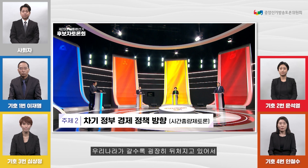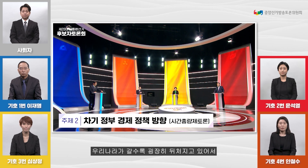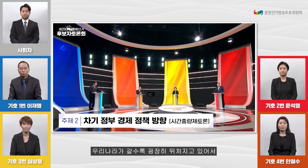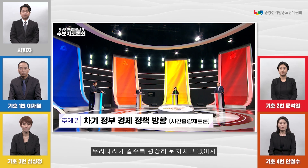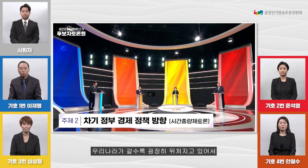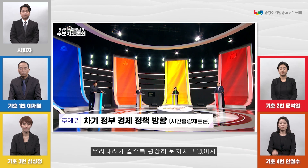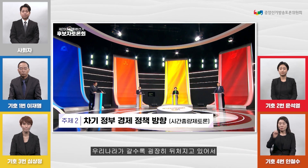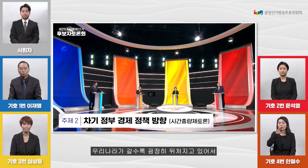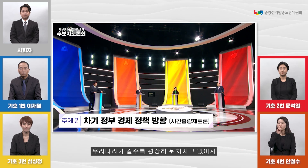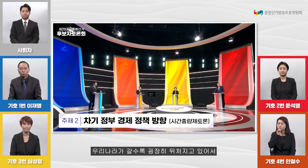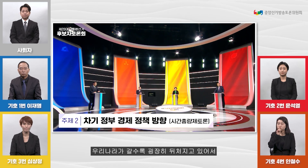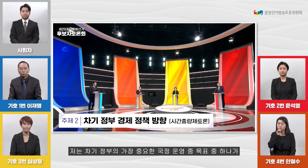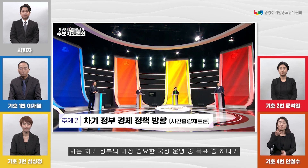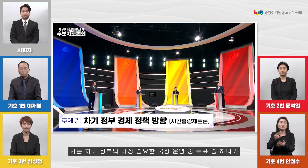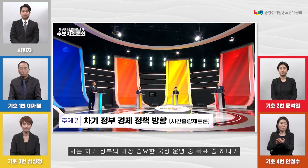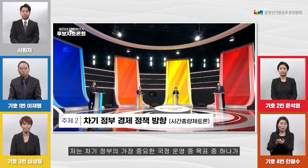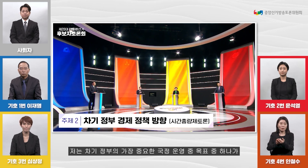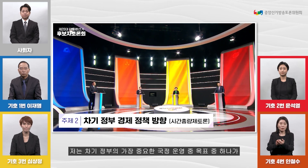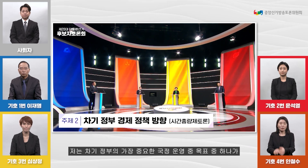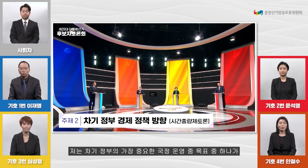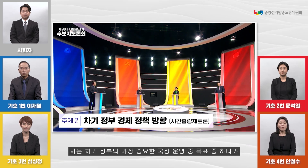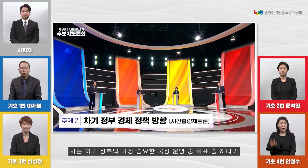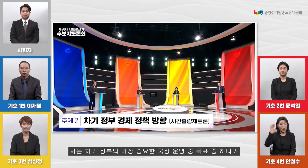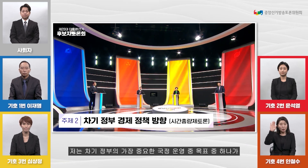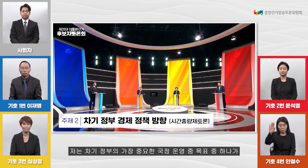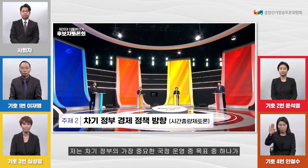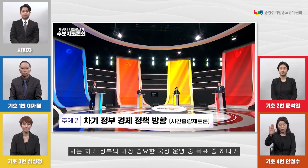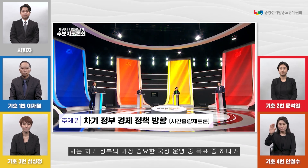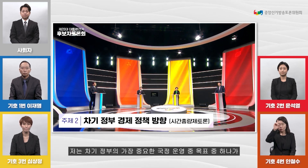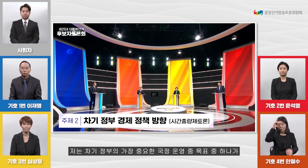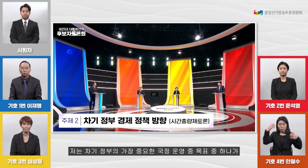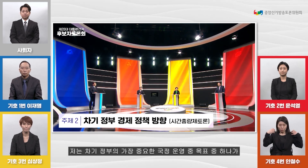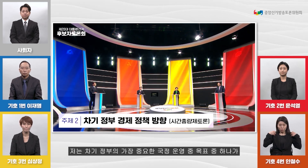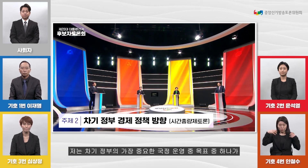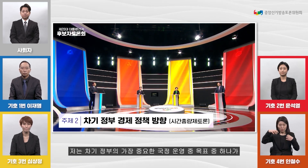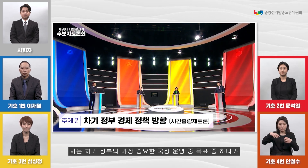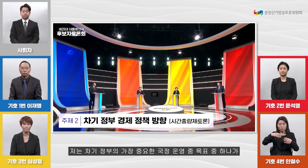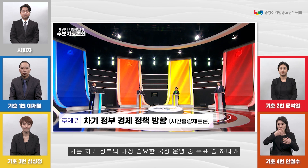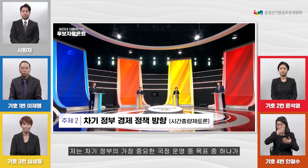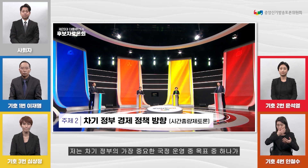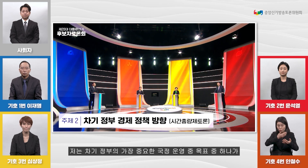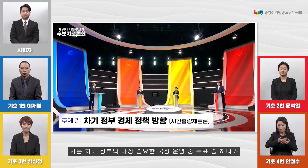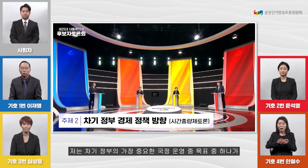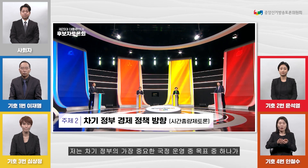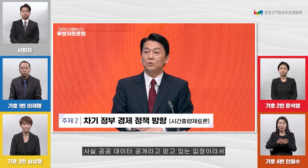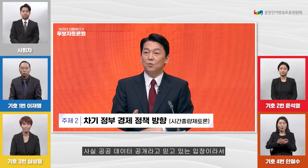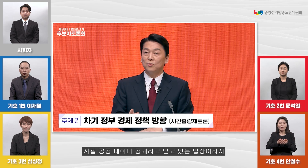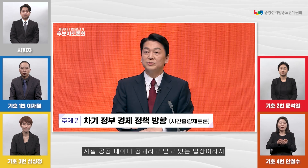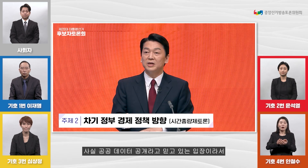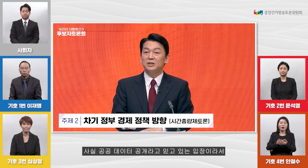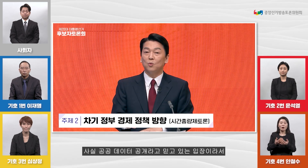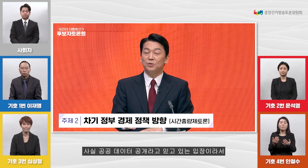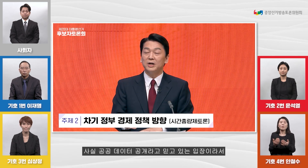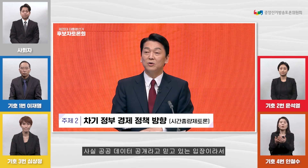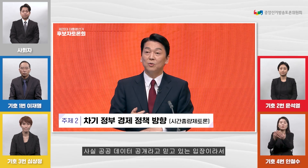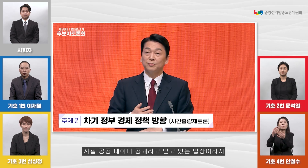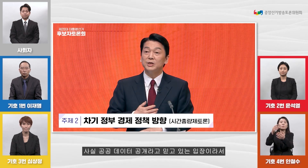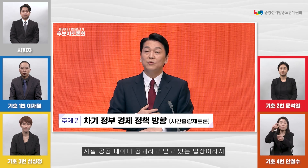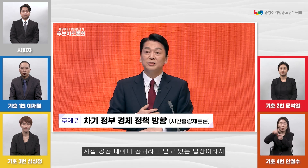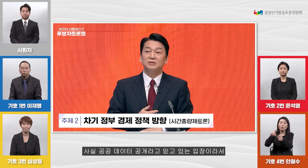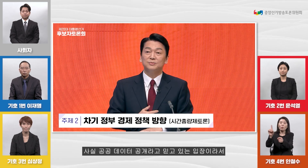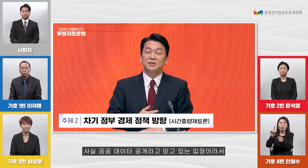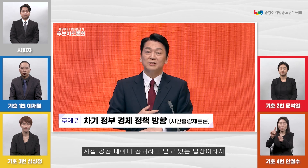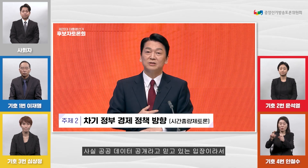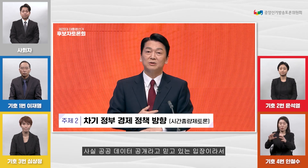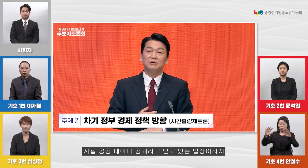굉장히 뒤처지고 있어서 저는 차기 정부의 가장 중요한 국정 운영 목표 중에 하나가 사실 공공 데이터 공개라고